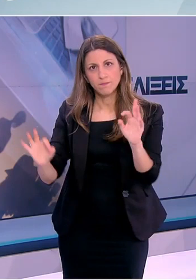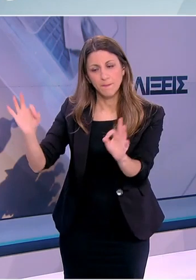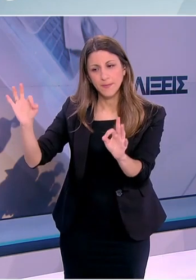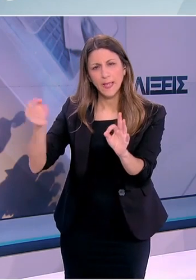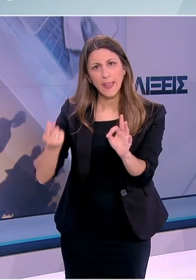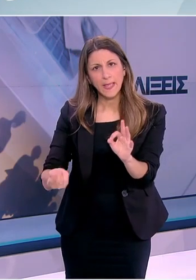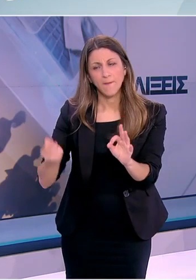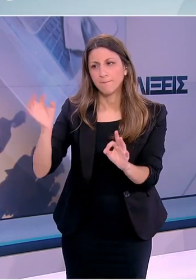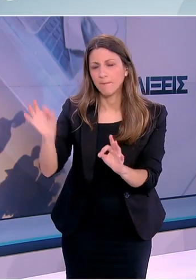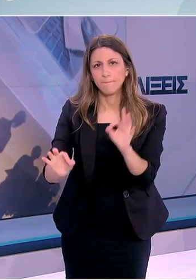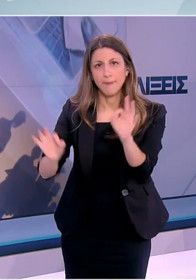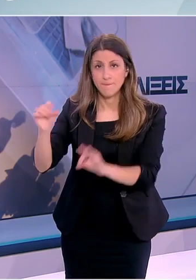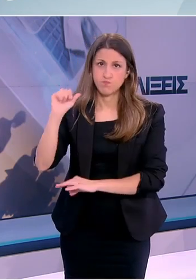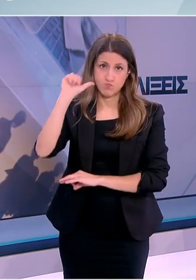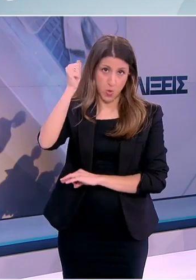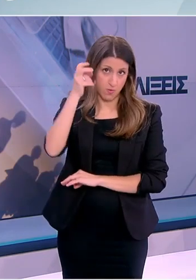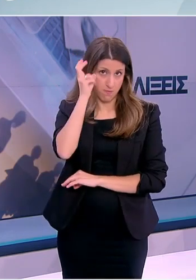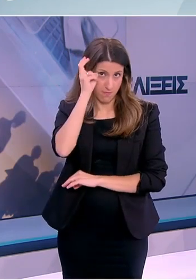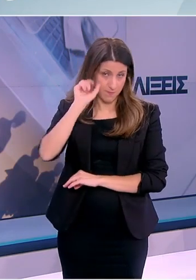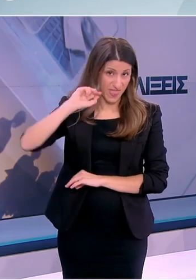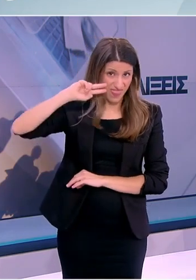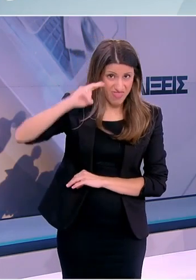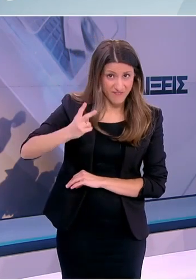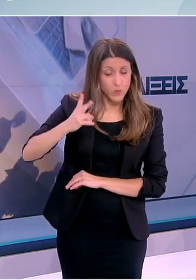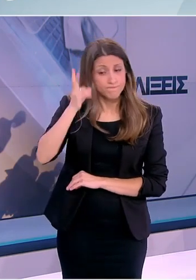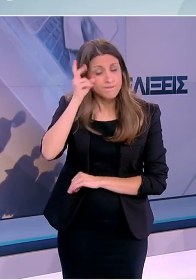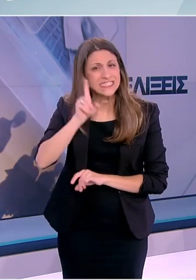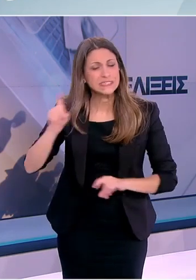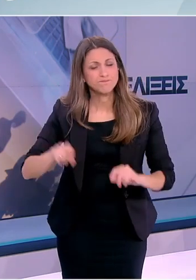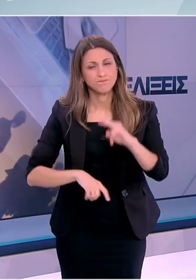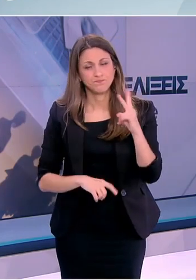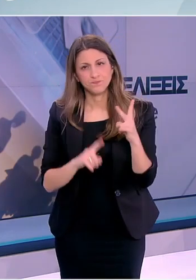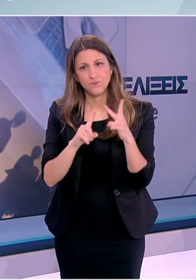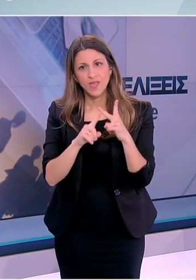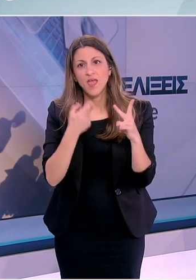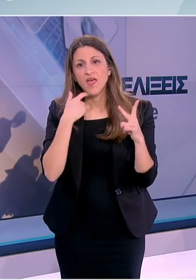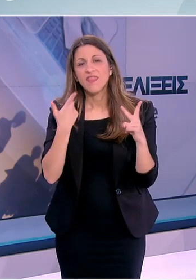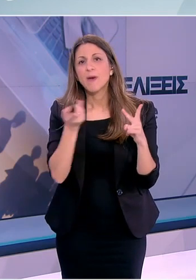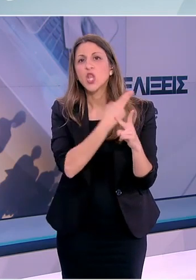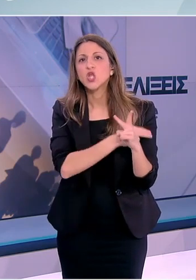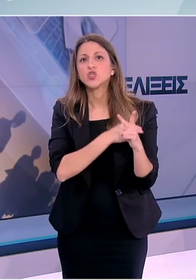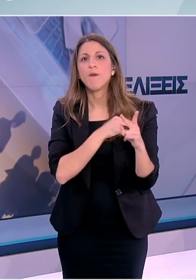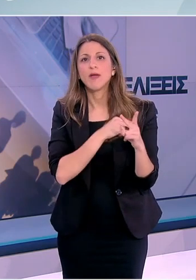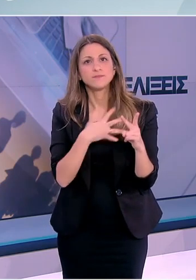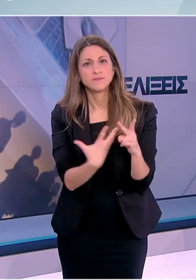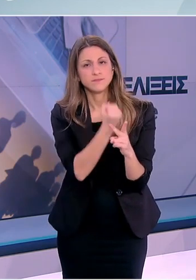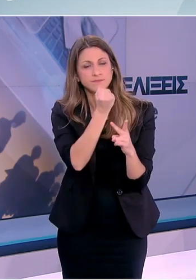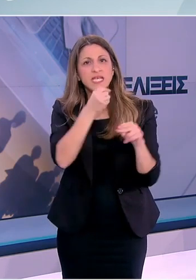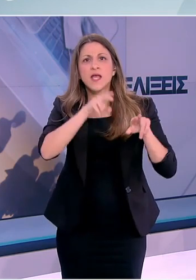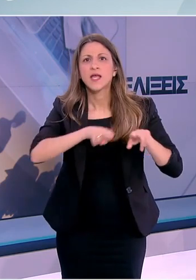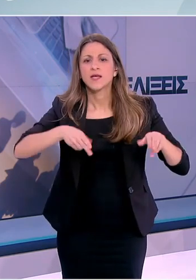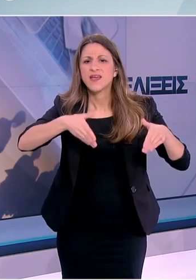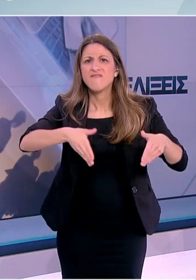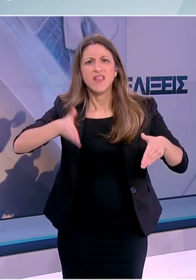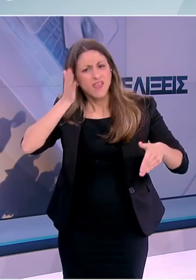πληθυσμό. Αυτό είναι το ένα, η μία παράμετρος. Η δεύτερη παράμετρος είναι η αντοχή του συστήματος υγείας, η οποία υπάρχει